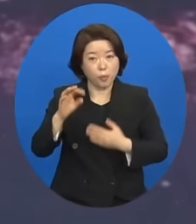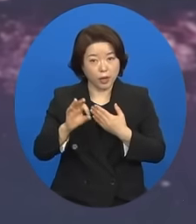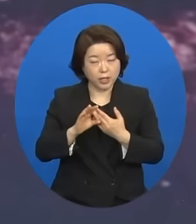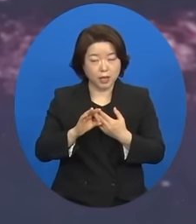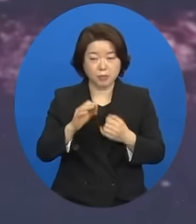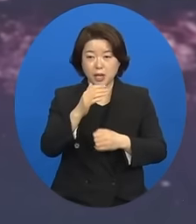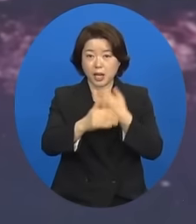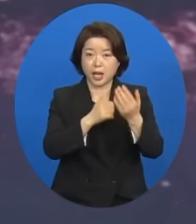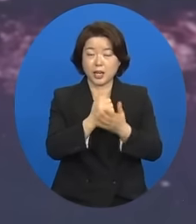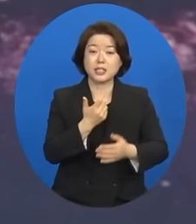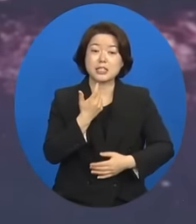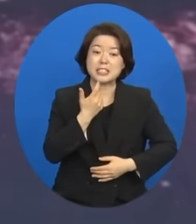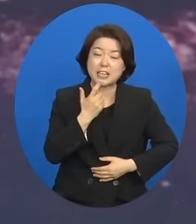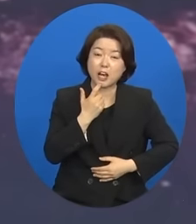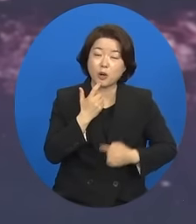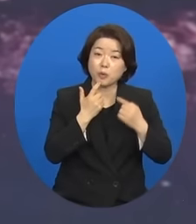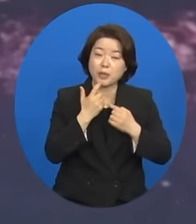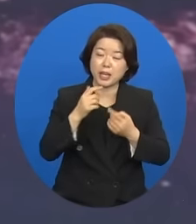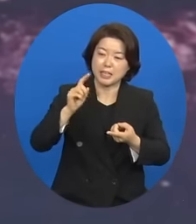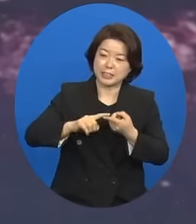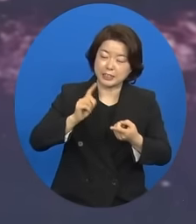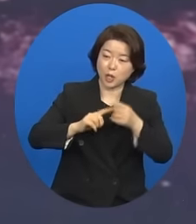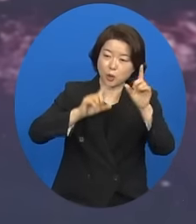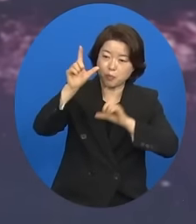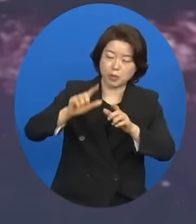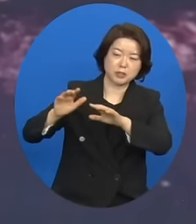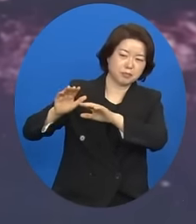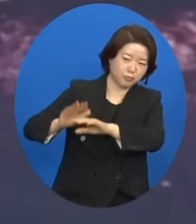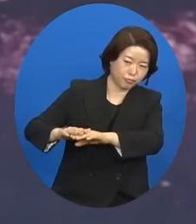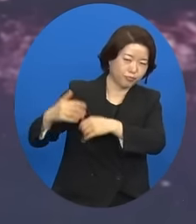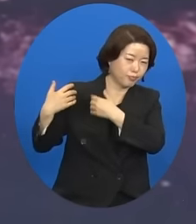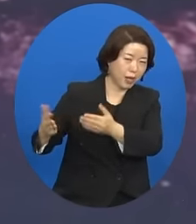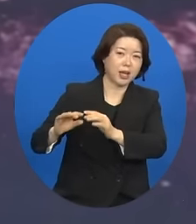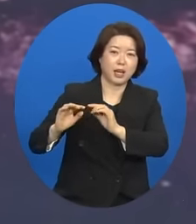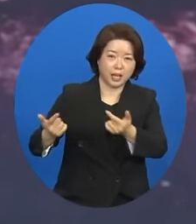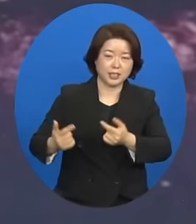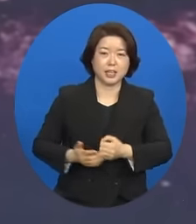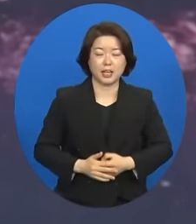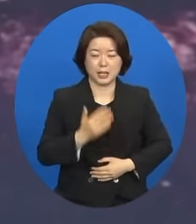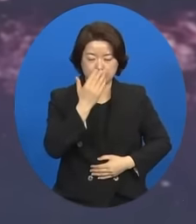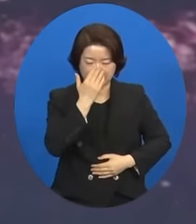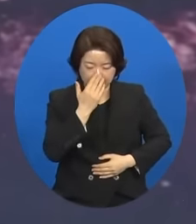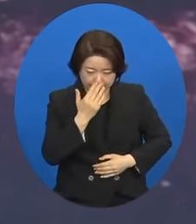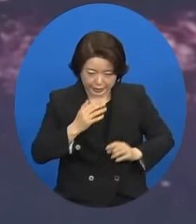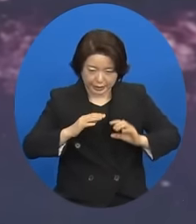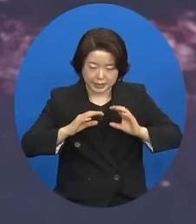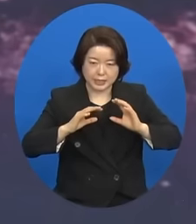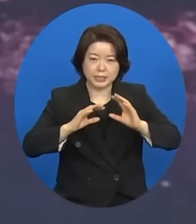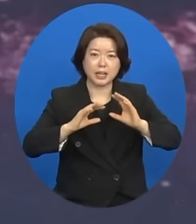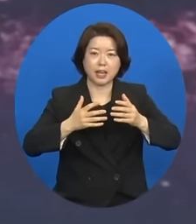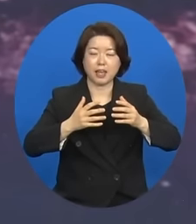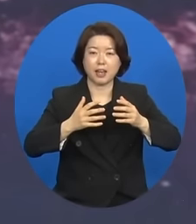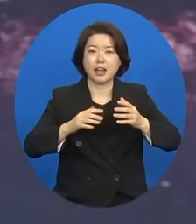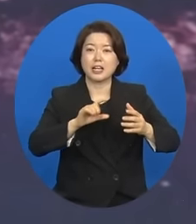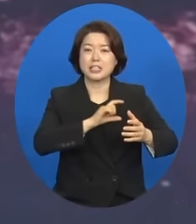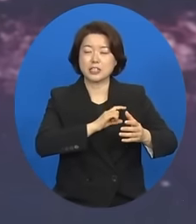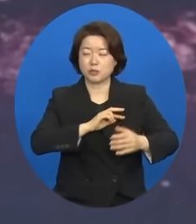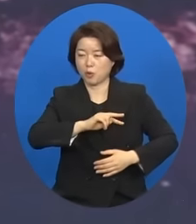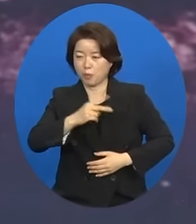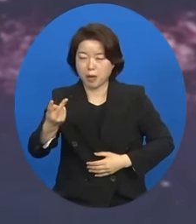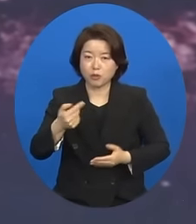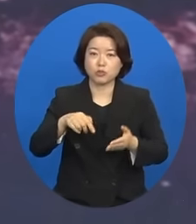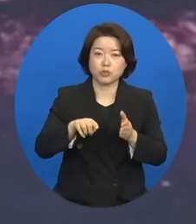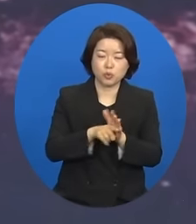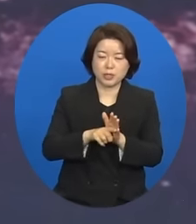야곱을 야곱 그대로의 모습으로 두지 않고 그를 이스라엘로 변화시키기 위하여 특정한